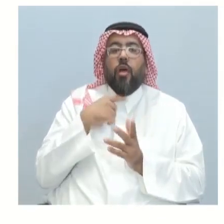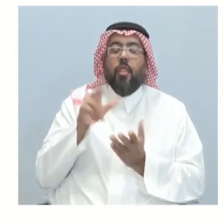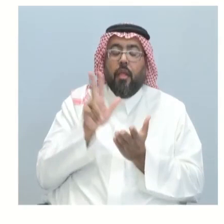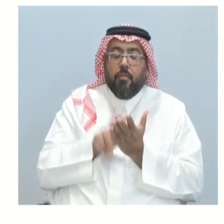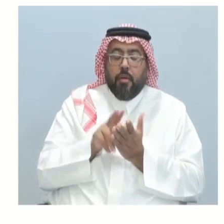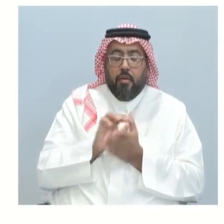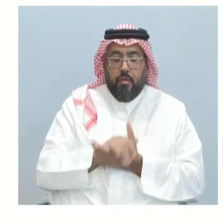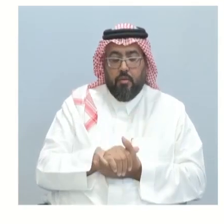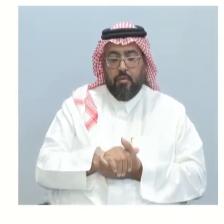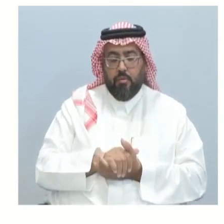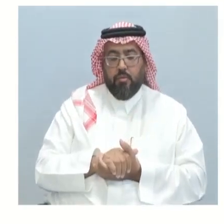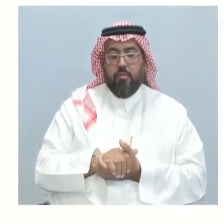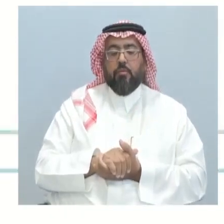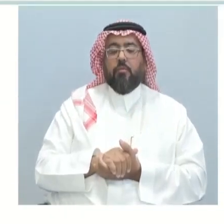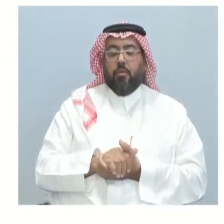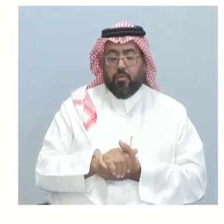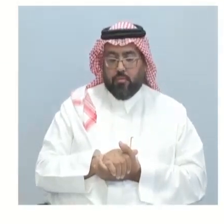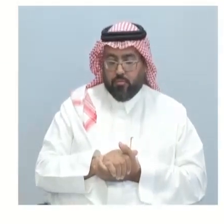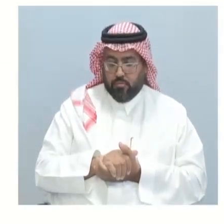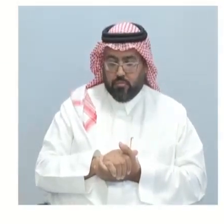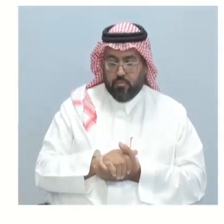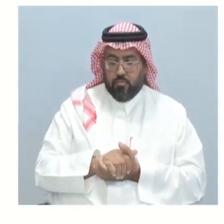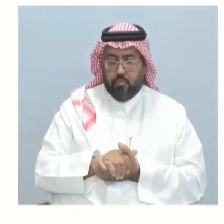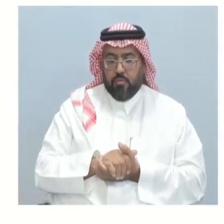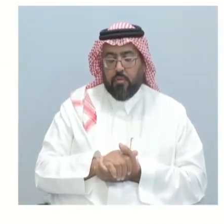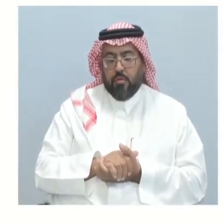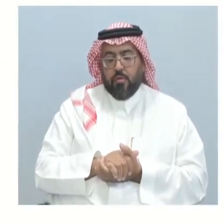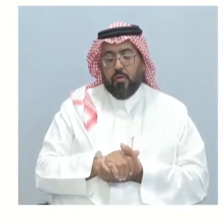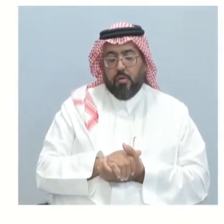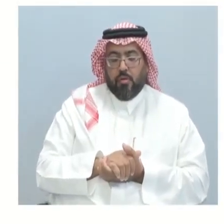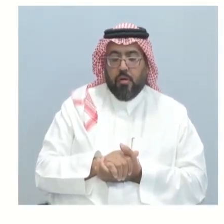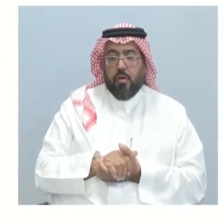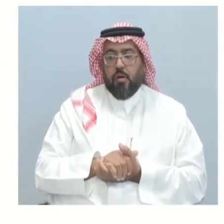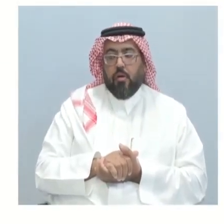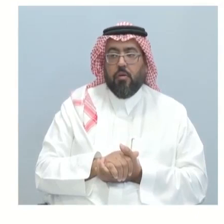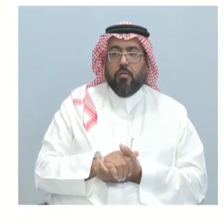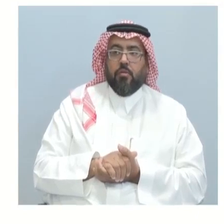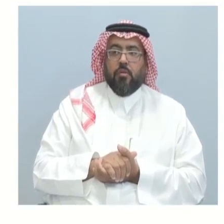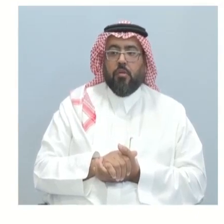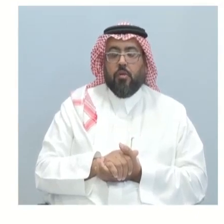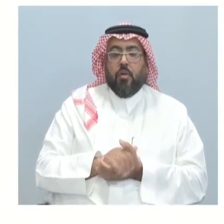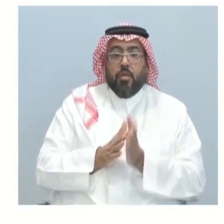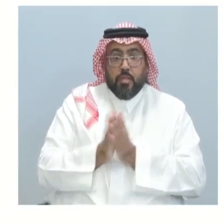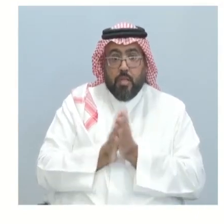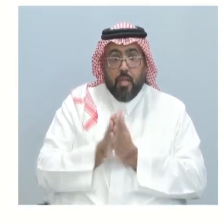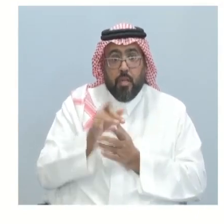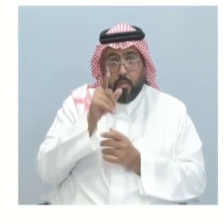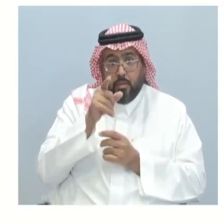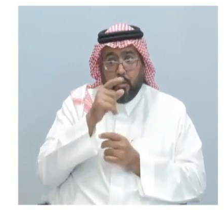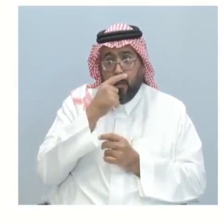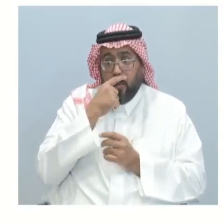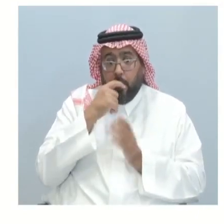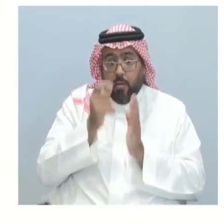باذن الله سبحانه وتعالى طيب نبدا هل انتم على استعداد